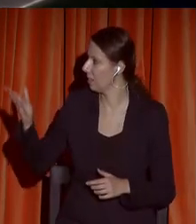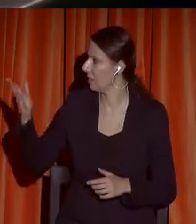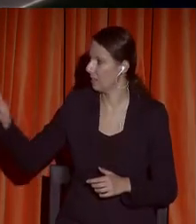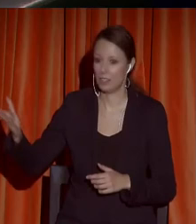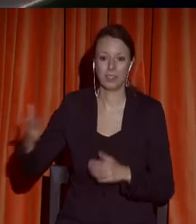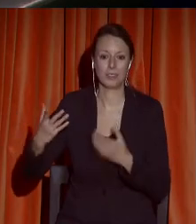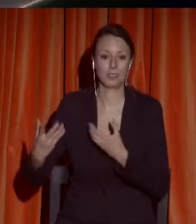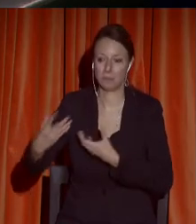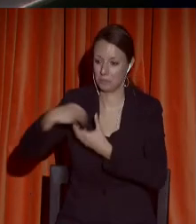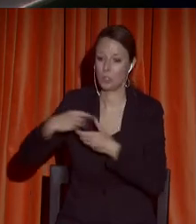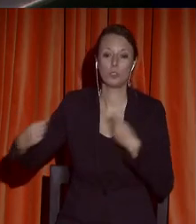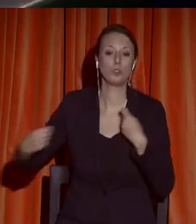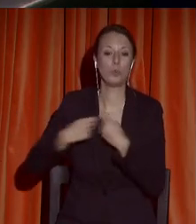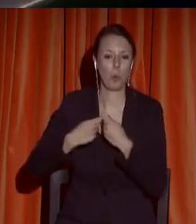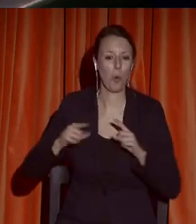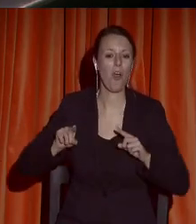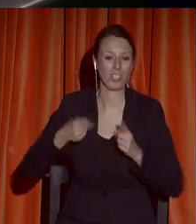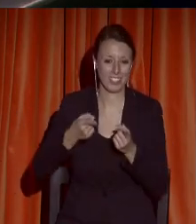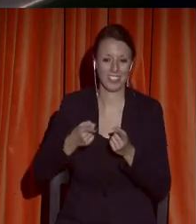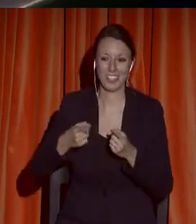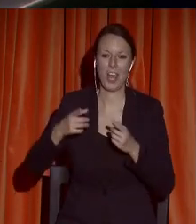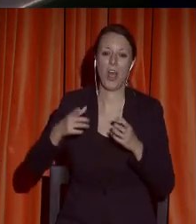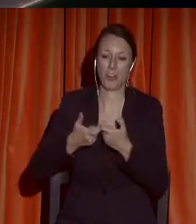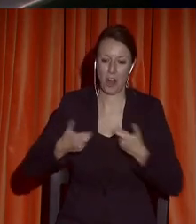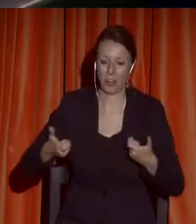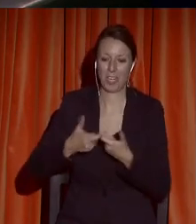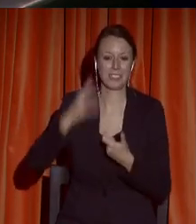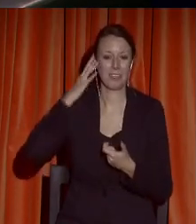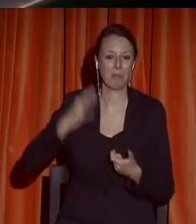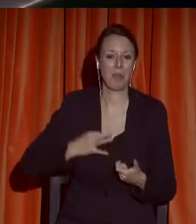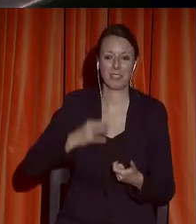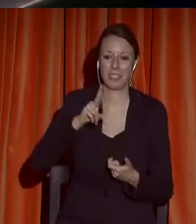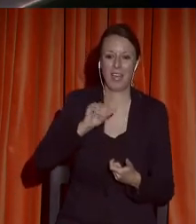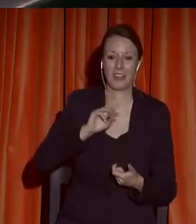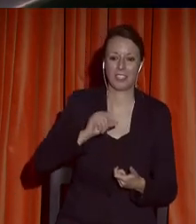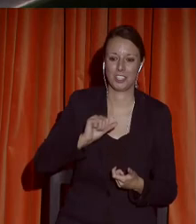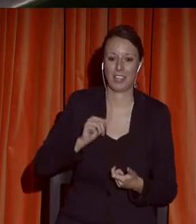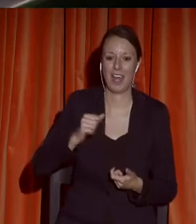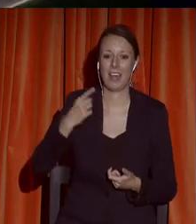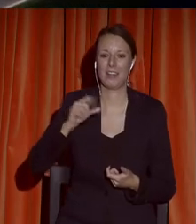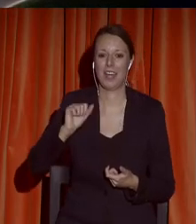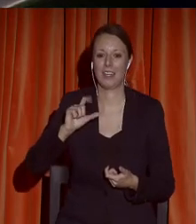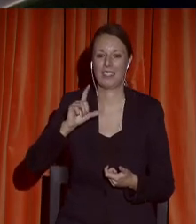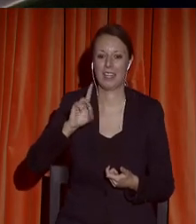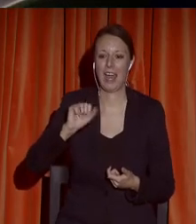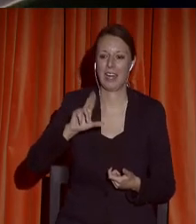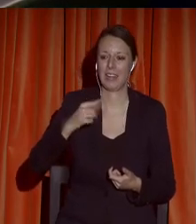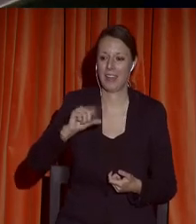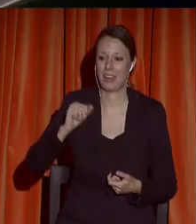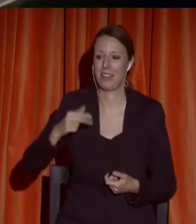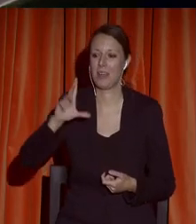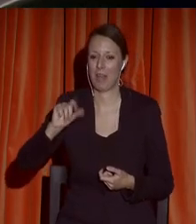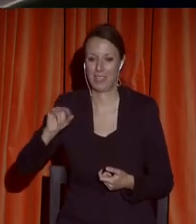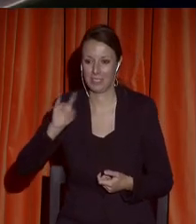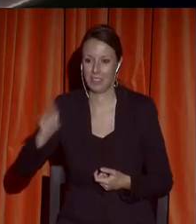współorganizatorka kongresu, pani dyrektor Katarzyna Garda-Pchadze. Pani dyrektor jest pierwszą